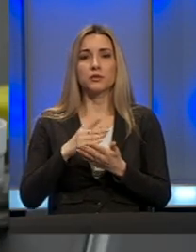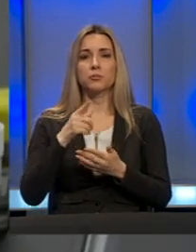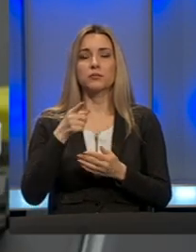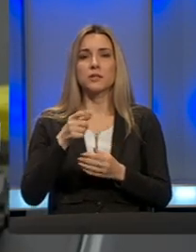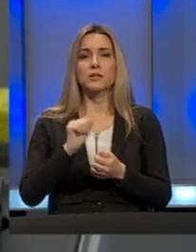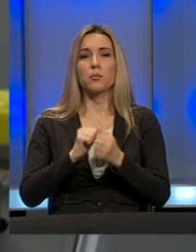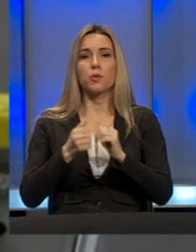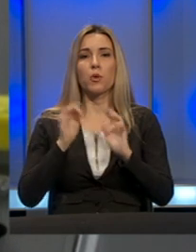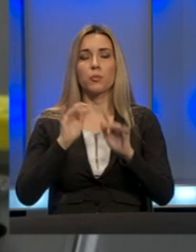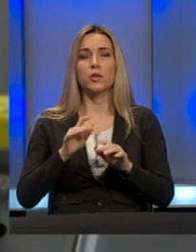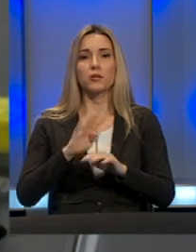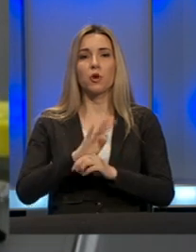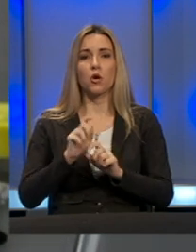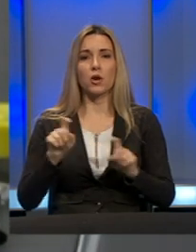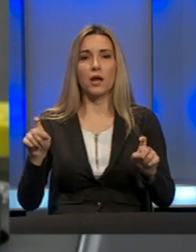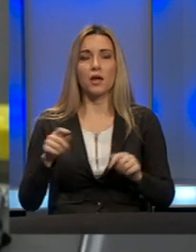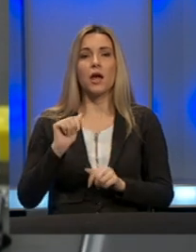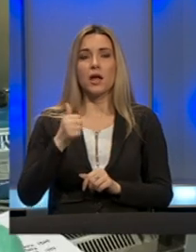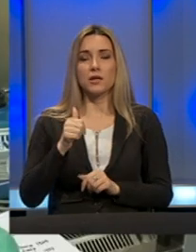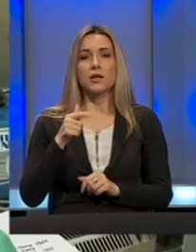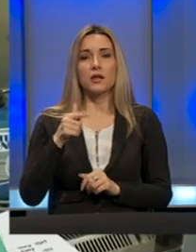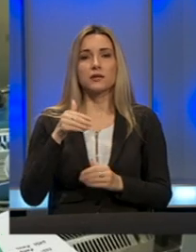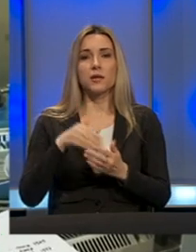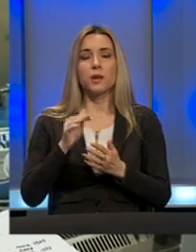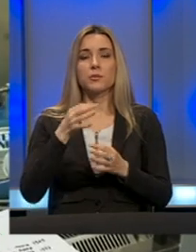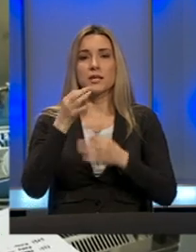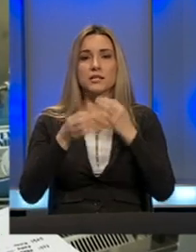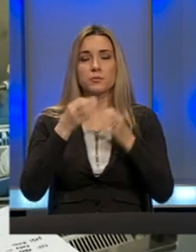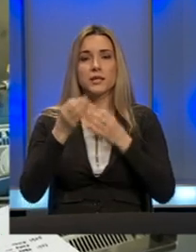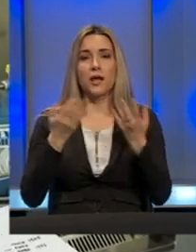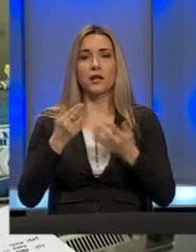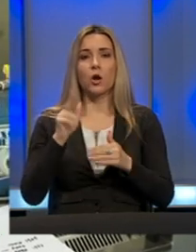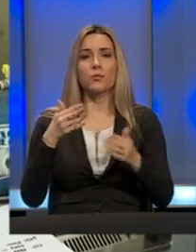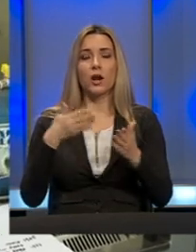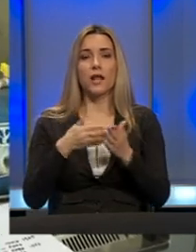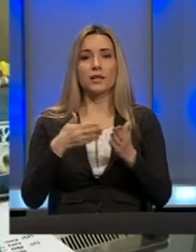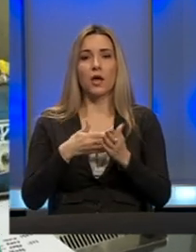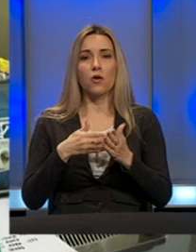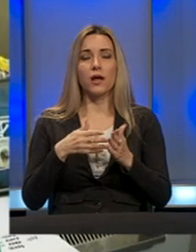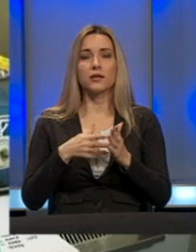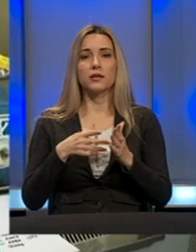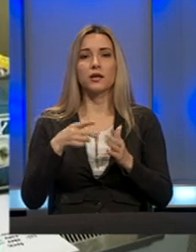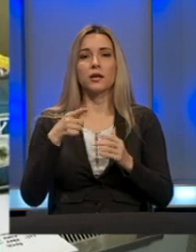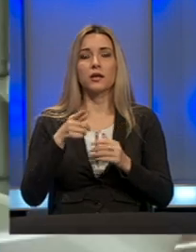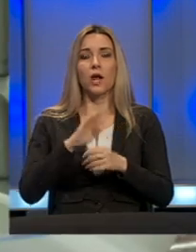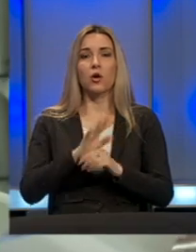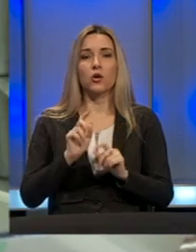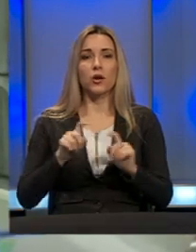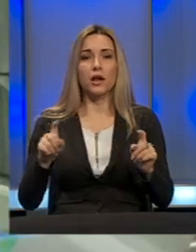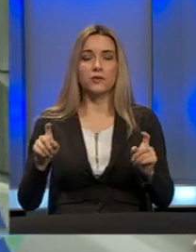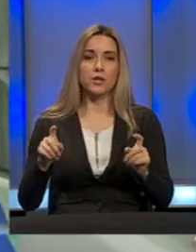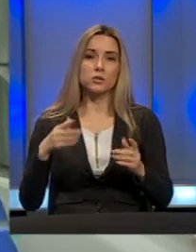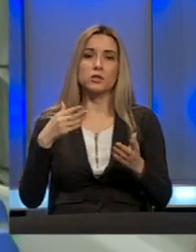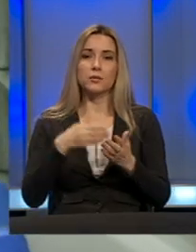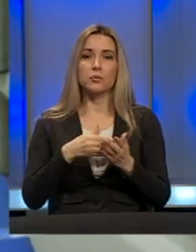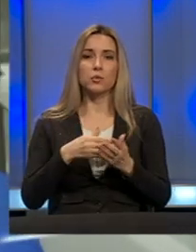protiv koronavirusa? Da, definitivno, ili bi se trebalo dakle ispitati kako bi moglo djelovati na zapravo koronavirus